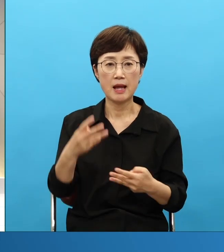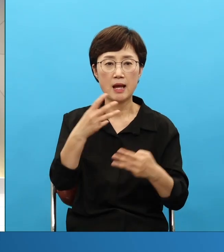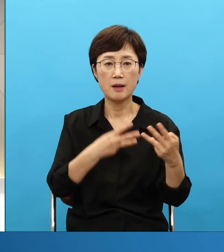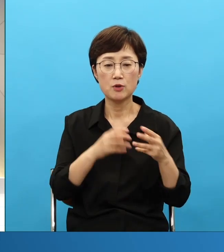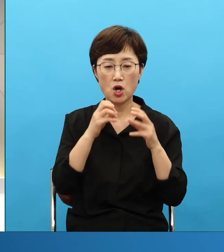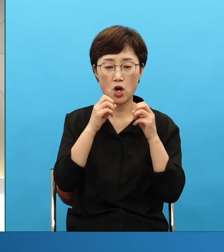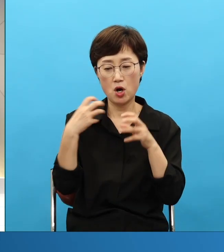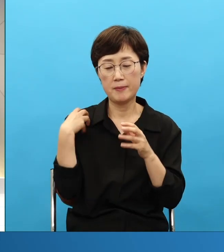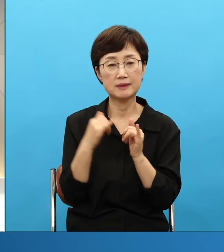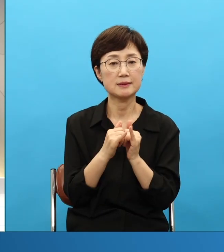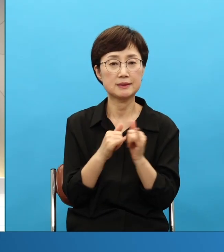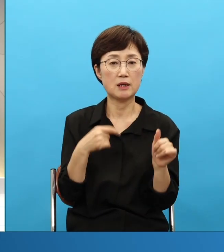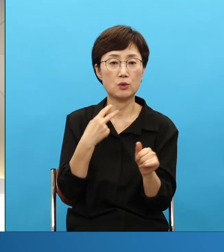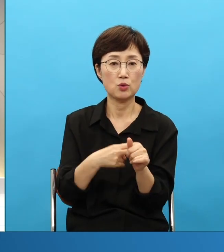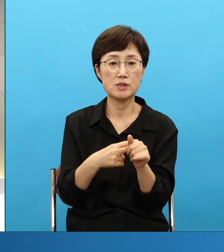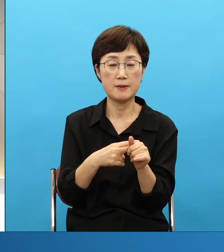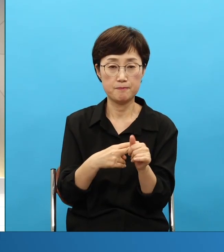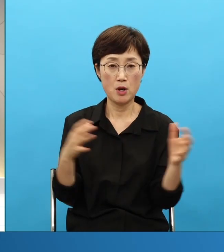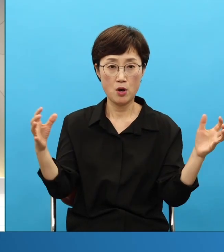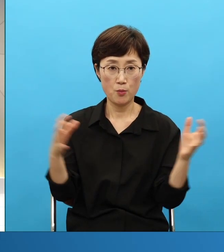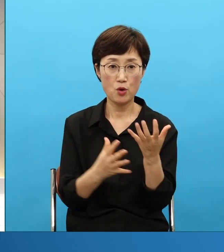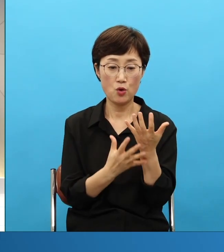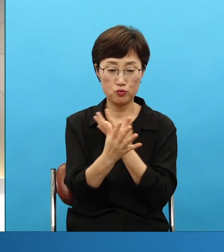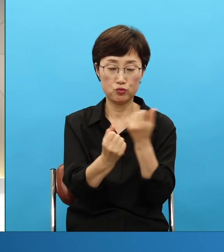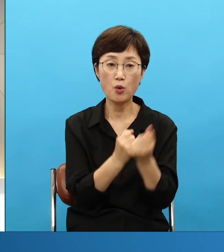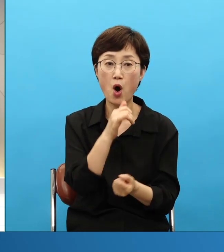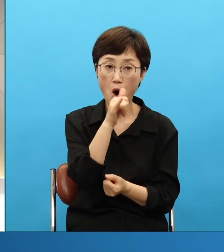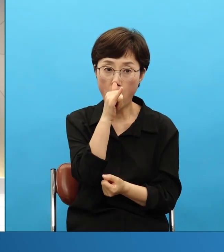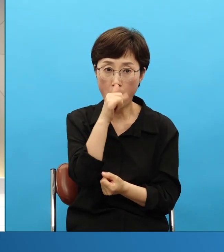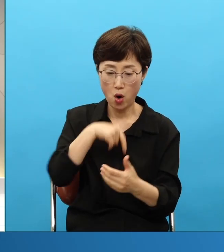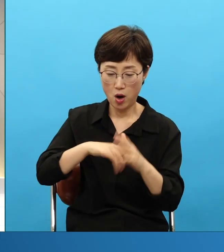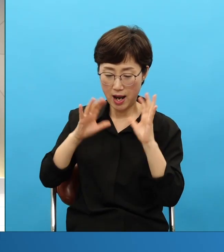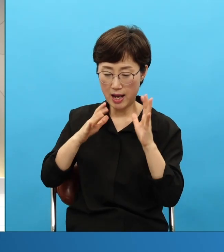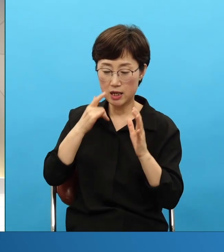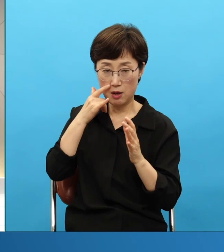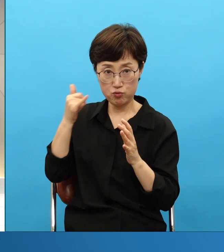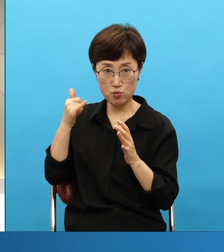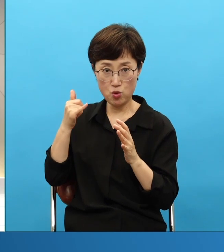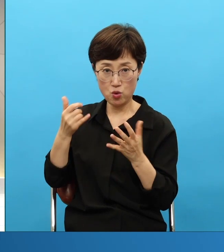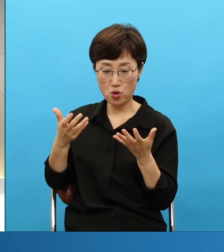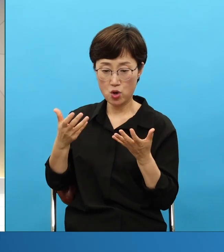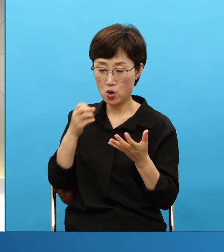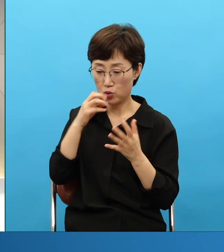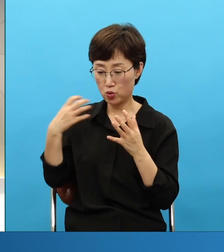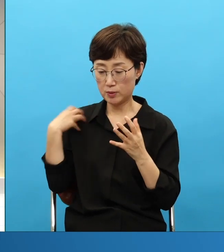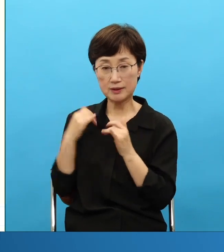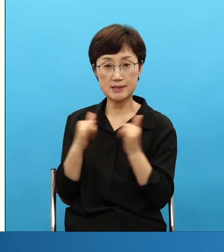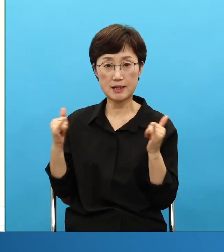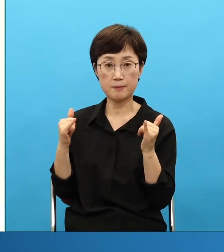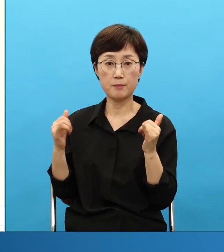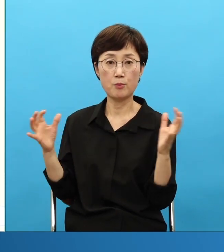랩넌트 사역자 교사 강습회와 태영아 부모 및 사역자 수련회가 오는 6월 열립니다.